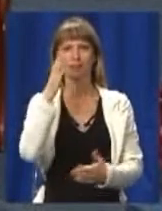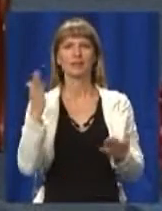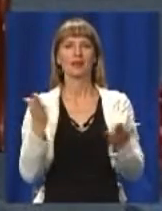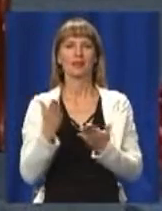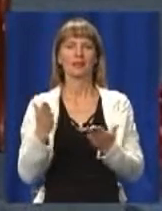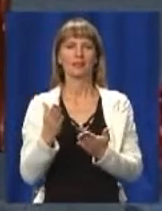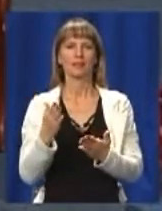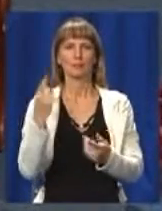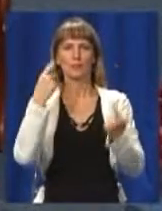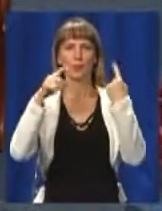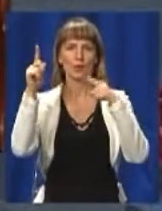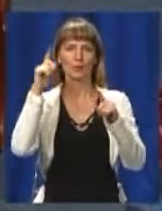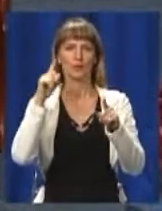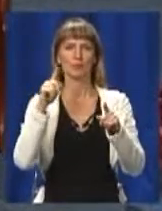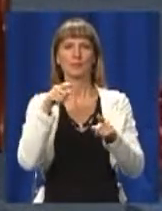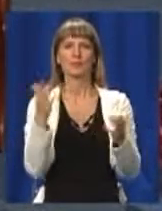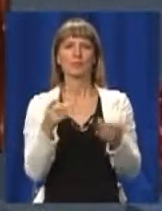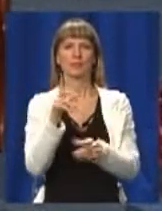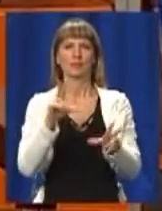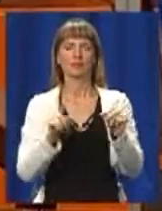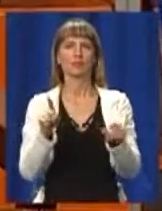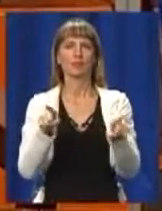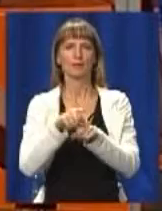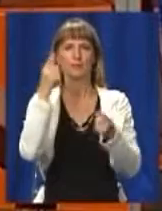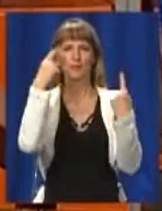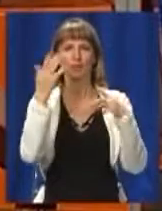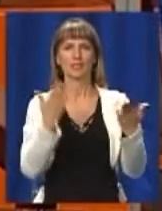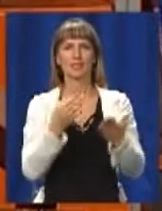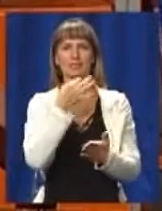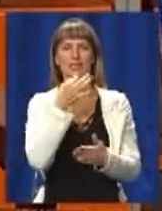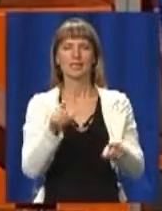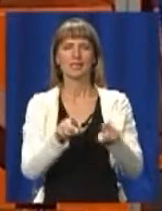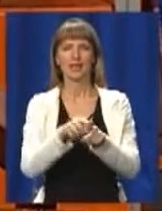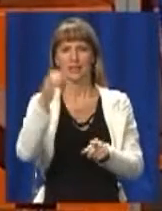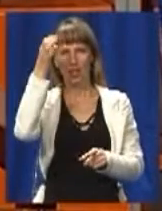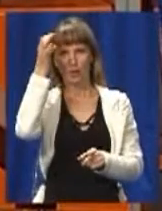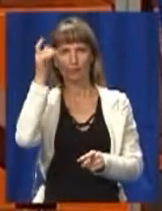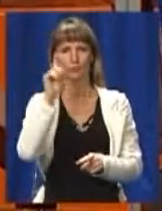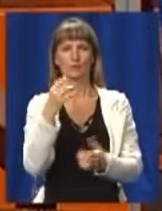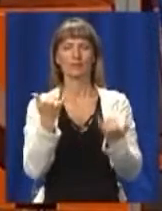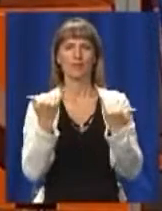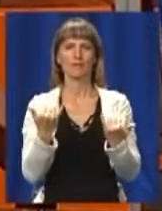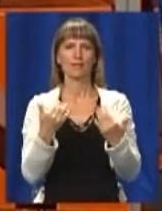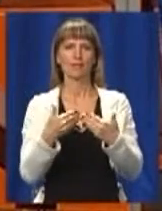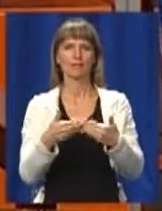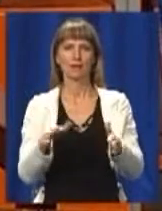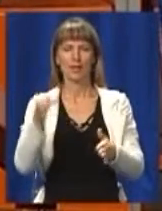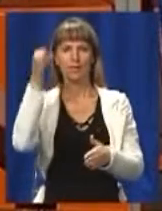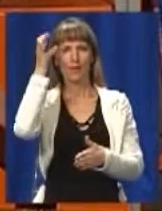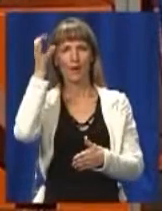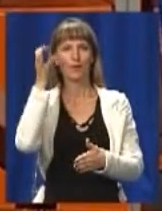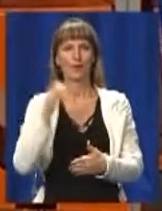який мультфільм взагалі, ну от як ти вважаєш, що таке мультфільм, якщо сказати отак от научно, тому що у нас сьогодні прям випуск якийсь